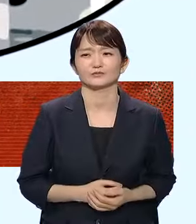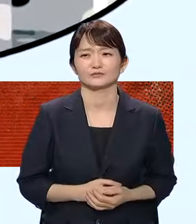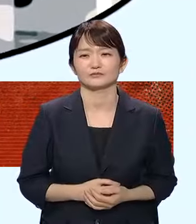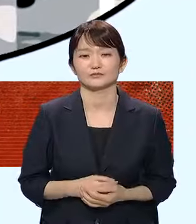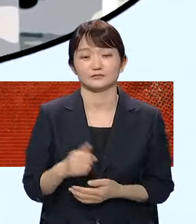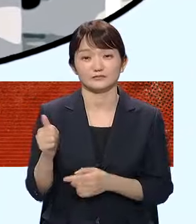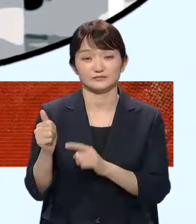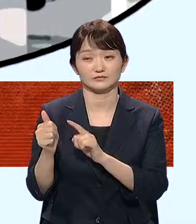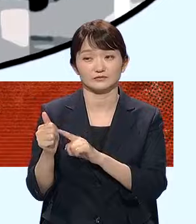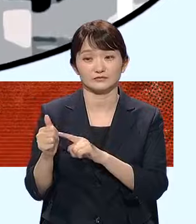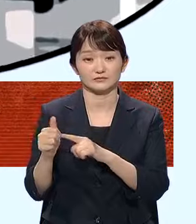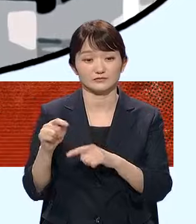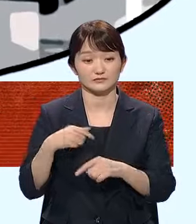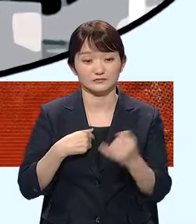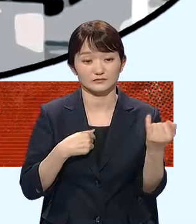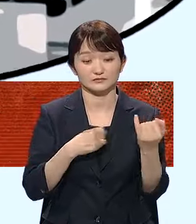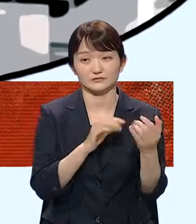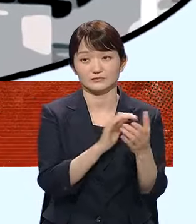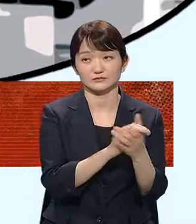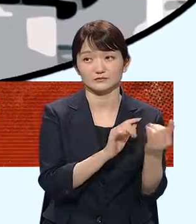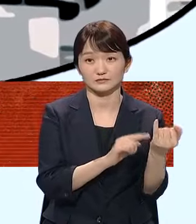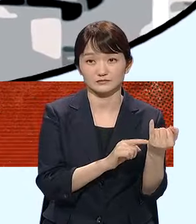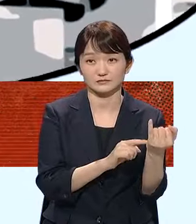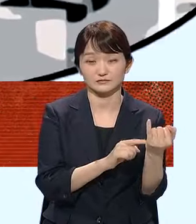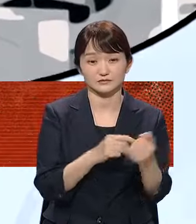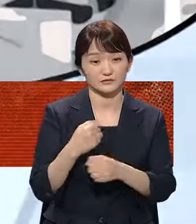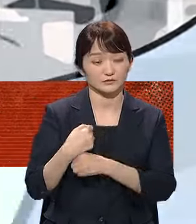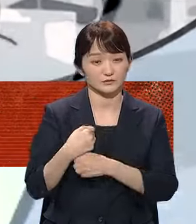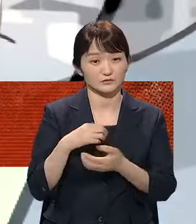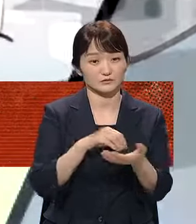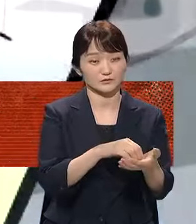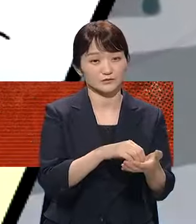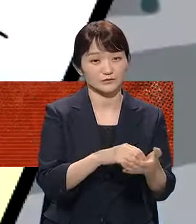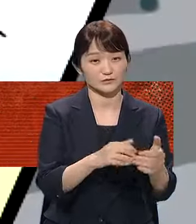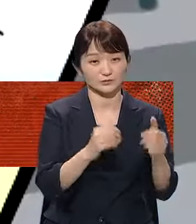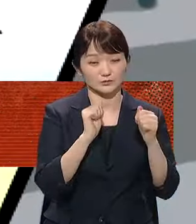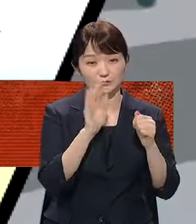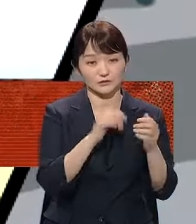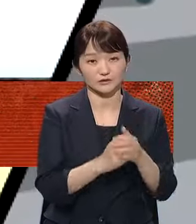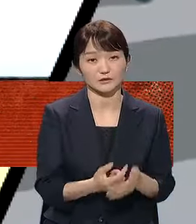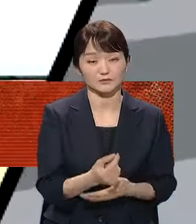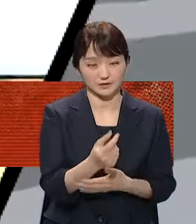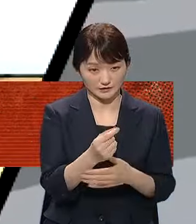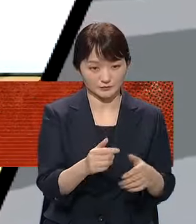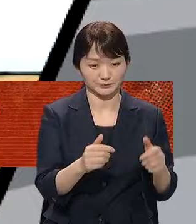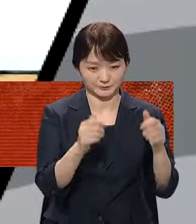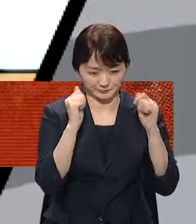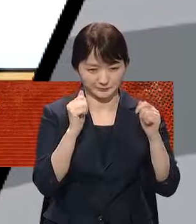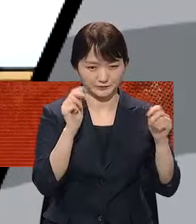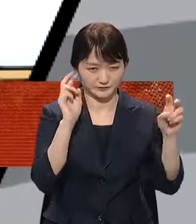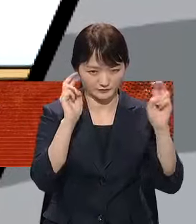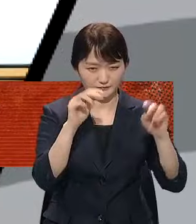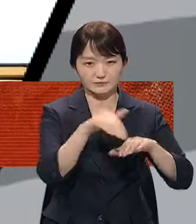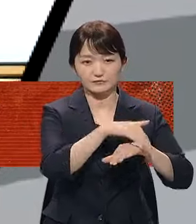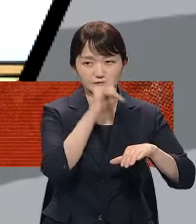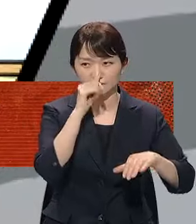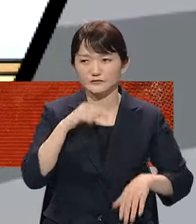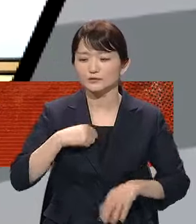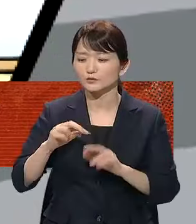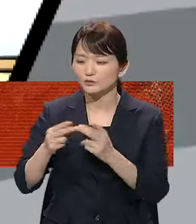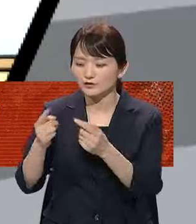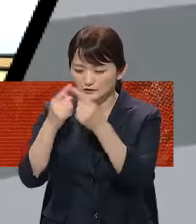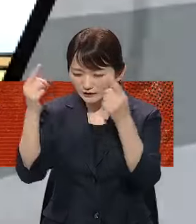남성으로서 자기 여자친구는 는 뭐 이제 군대를 안 갔으니까 빨리 졸업을 해 가지고 이미 직장을 가지고 있는데 본인은 지금